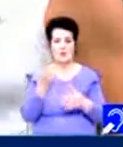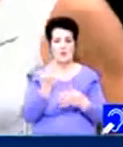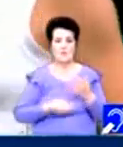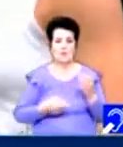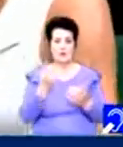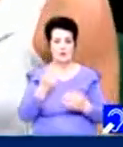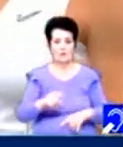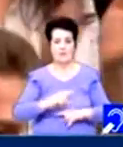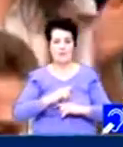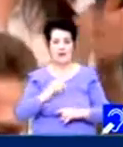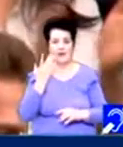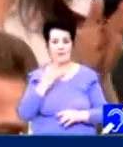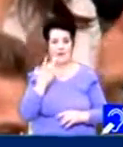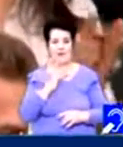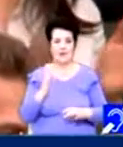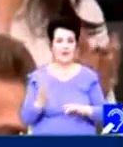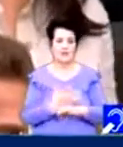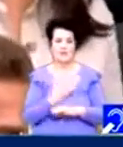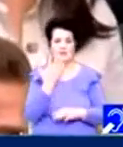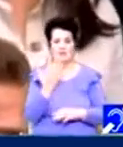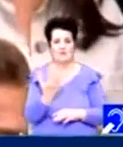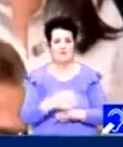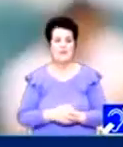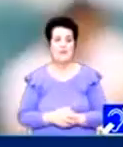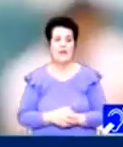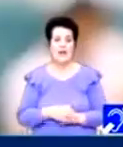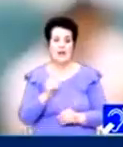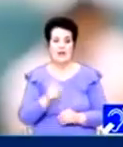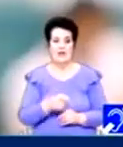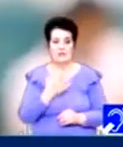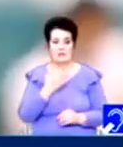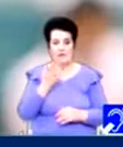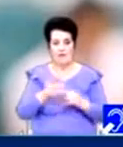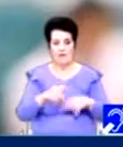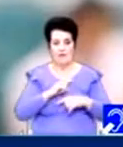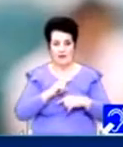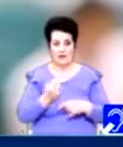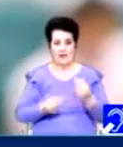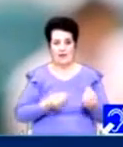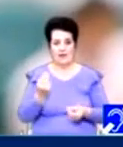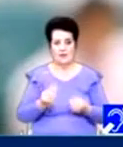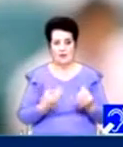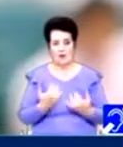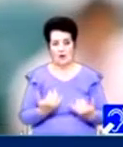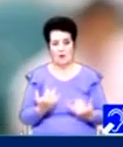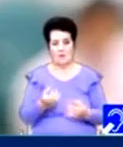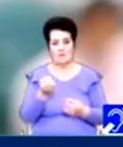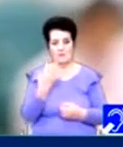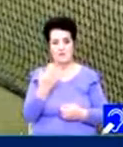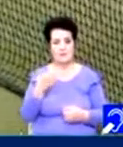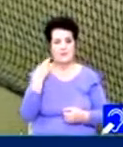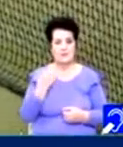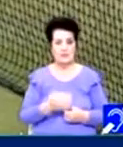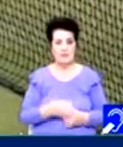într-o finală jucată de americancă, în care a câștigat doar 5 game-uri. Precedenta finală, în care Serena jucase atât de slab, s-a disputat acum aproape 15